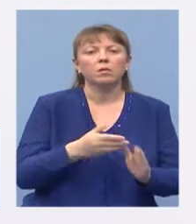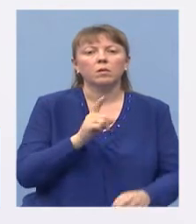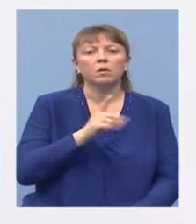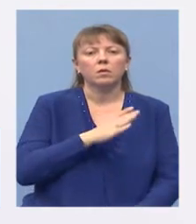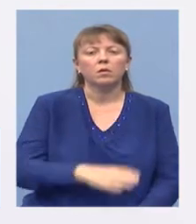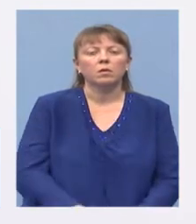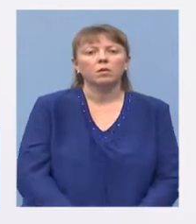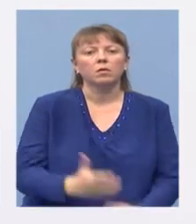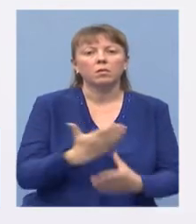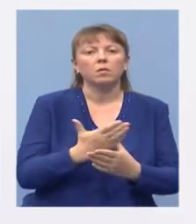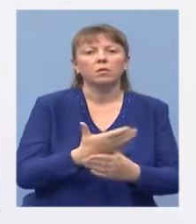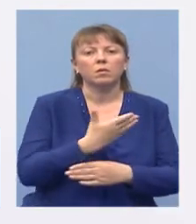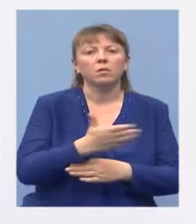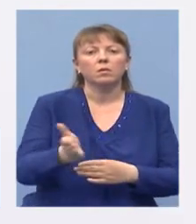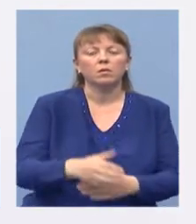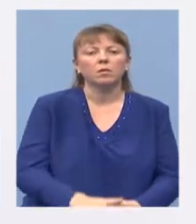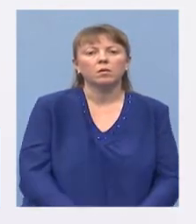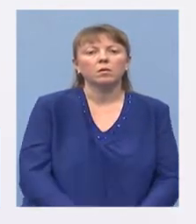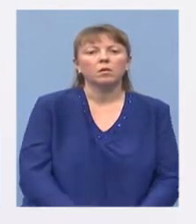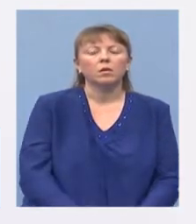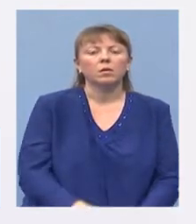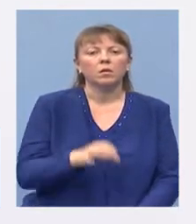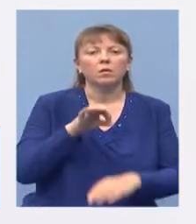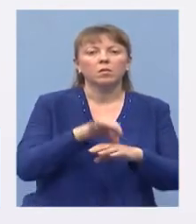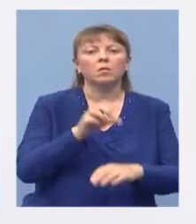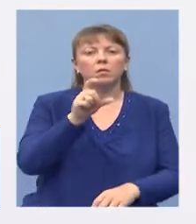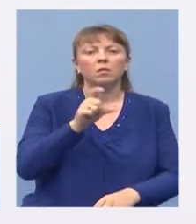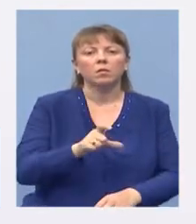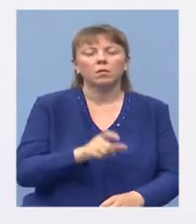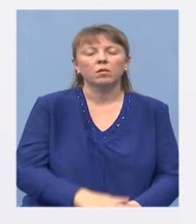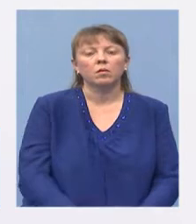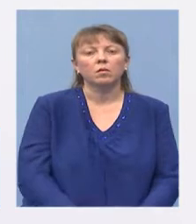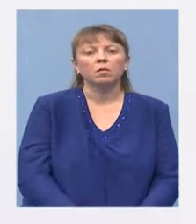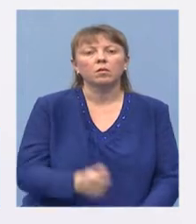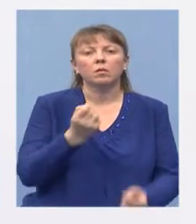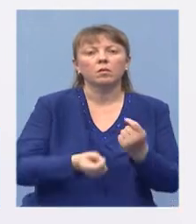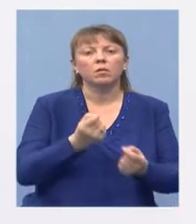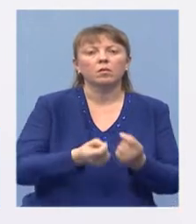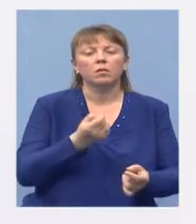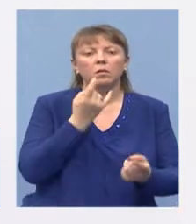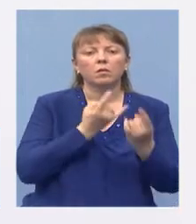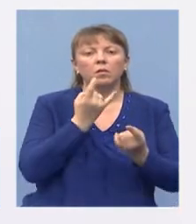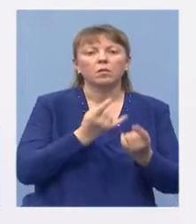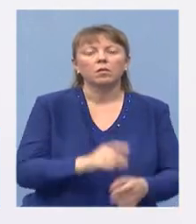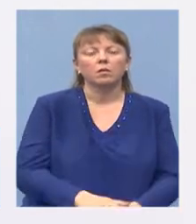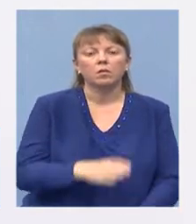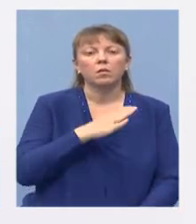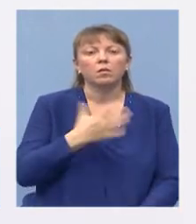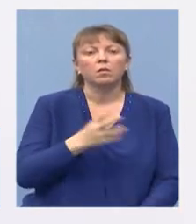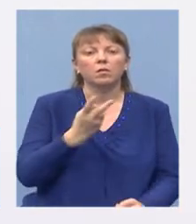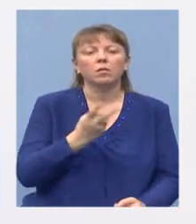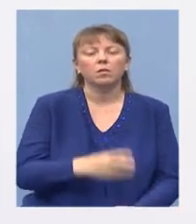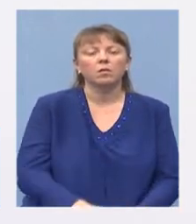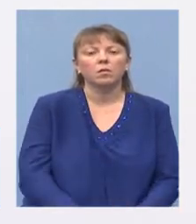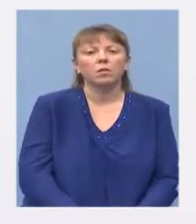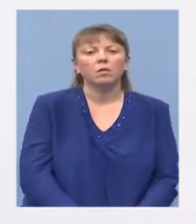чтобы помочь открыть дверь, сопроводить и так далее. Плюс к этому льготное окно для наших граждан с особенностями,